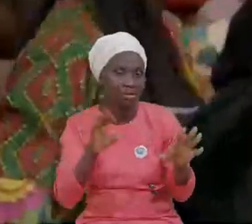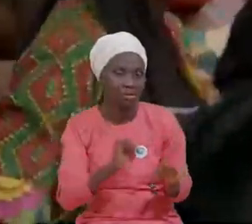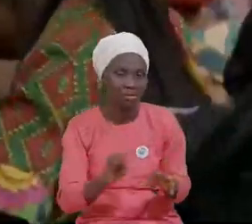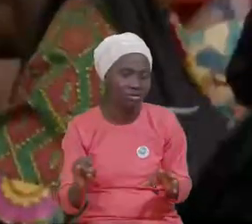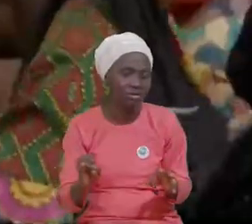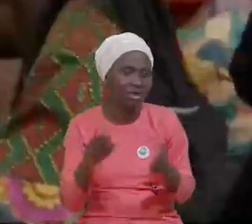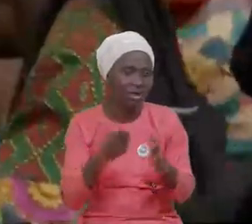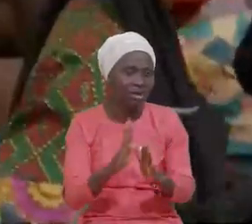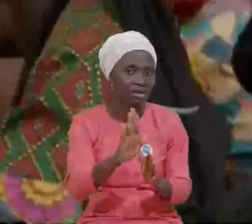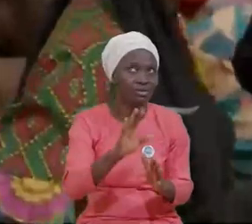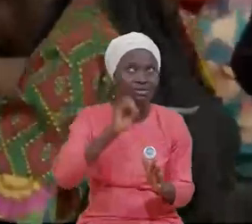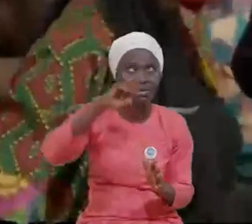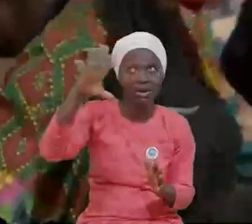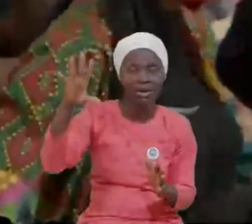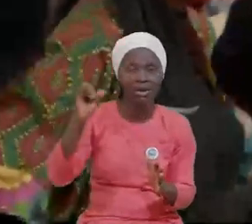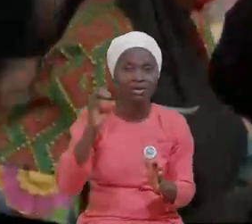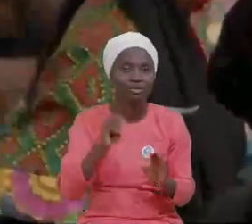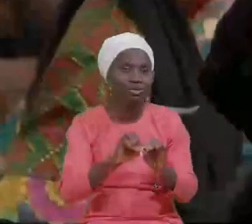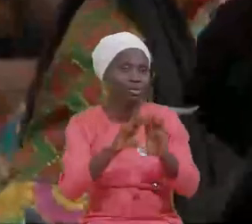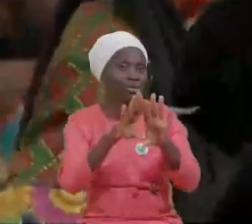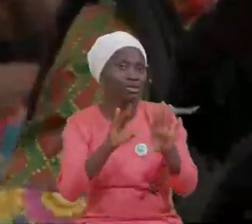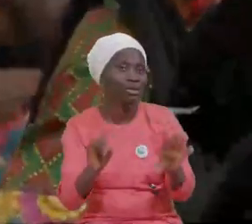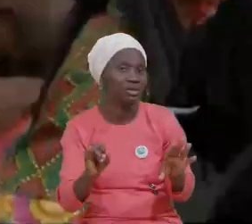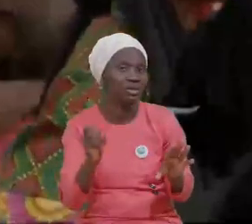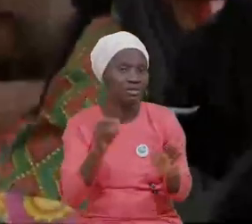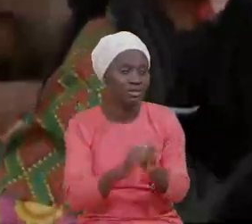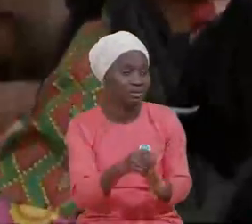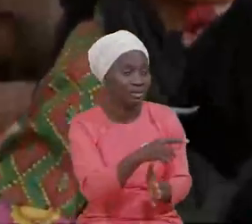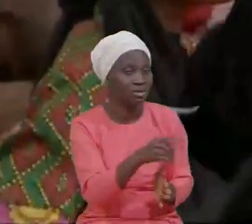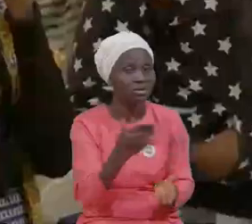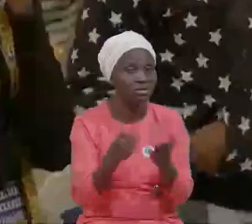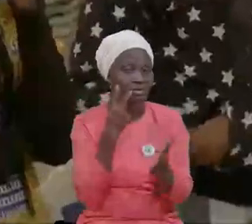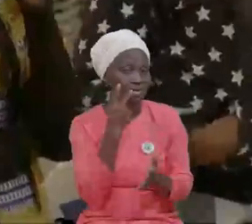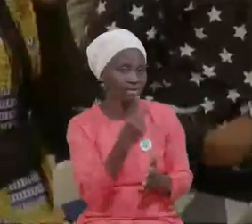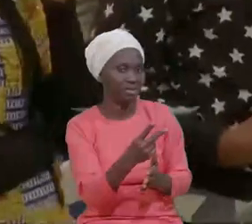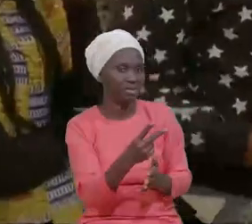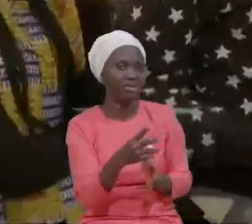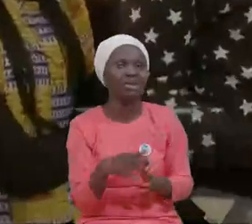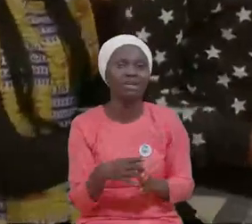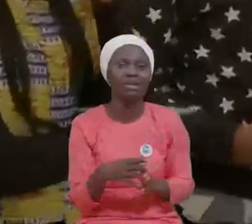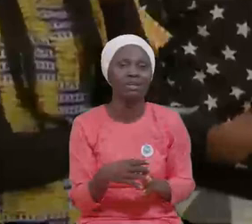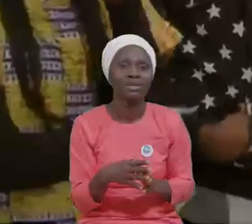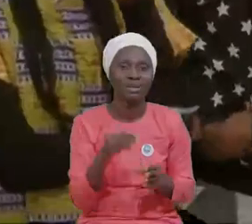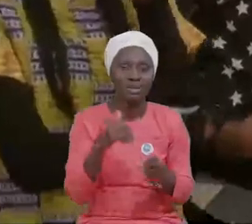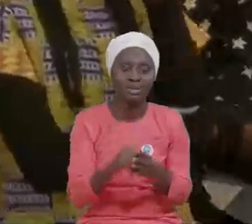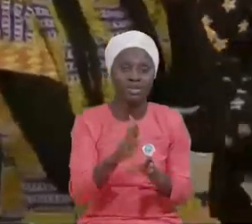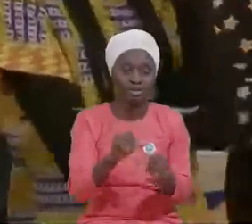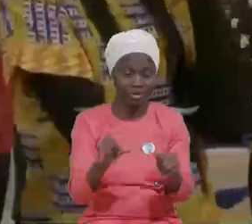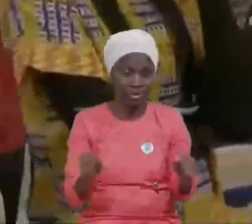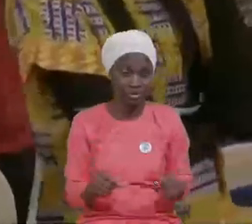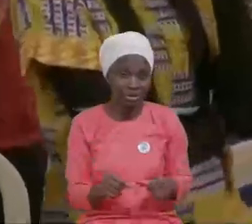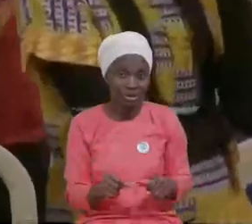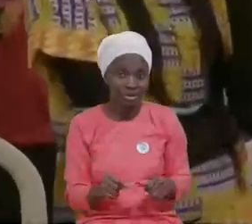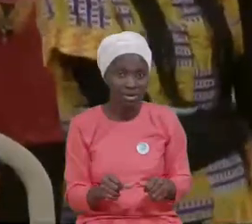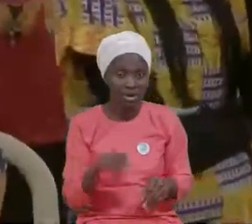Brille. Que votre lumière luise ainsi qu'il voit. Qu'il voit dans tes études. Qu'il